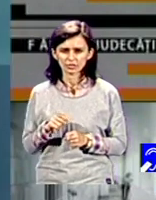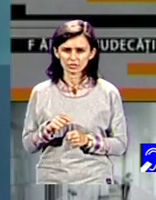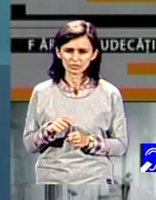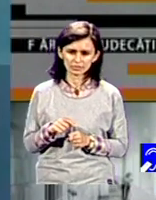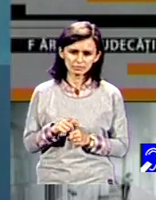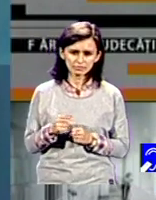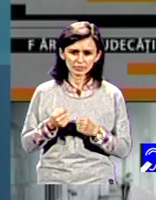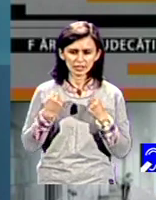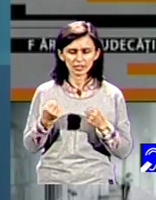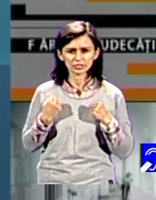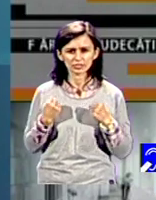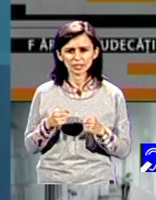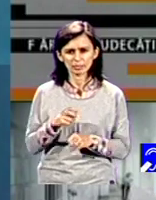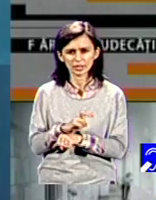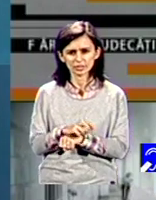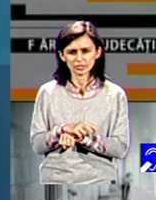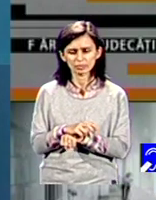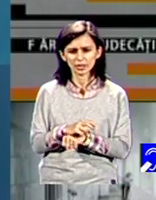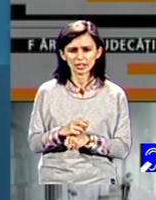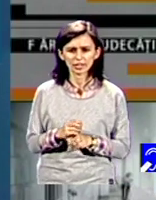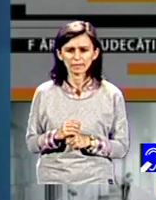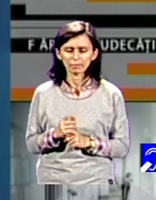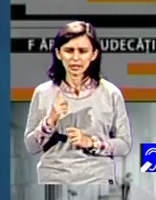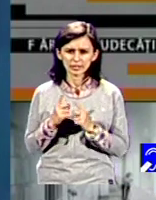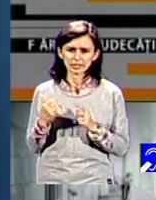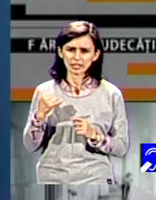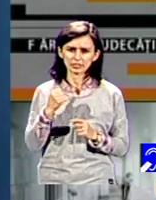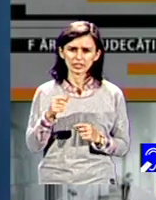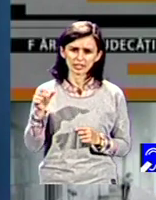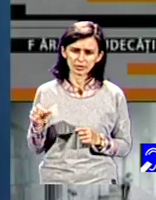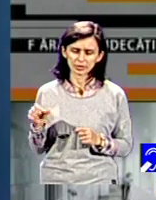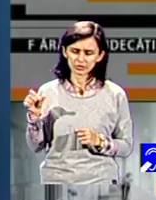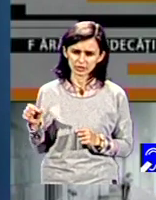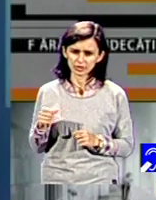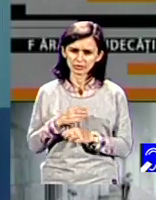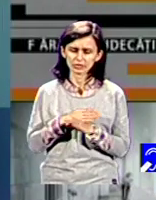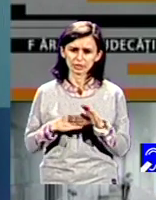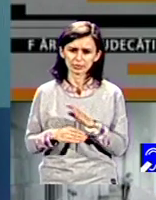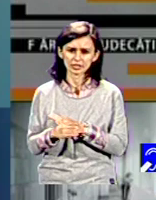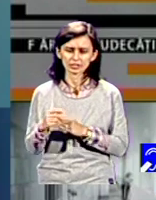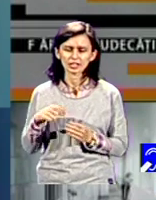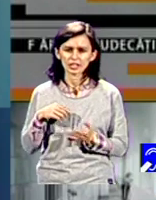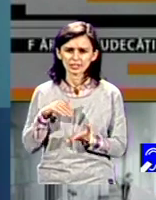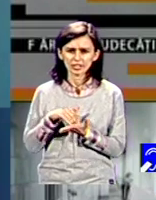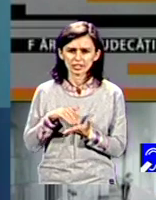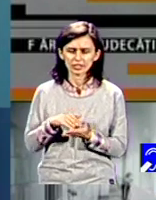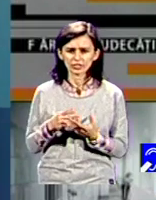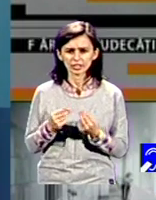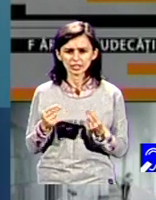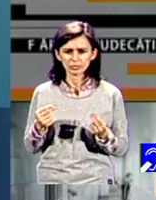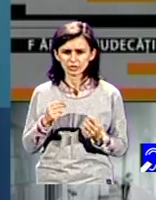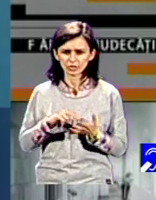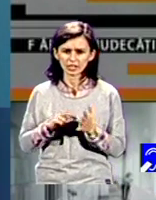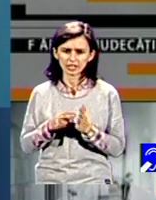mult sporită în momentul în care vine din rândul persoanelor cu dizabilități Ghoulia nevoie de foarte multe voce nevoie de o